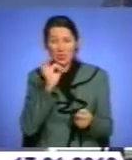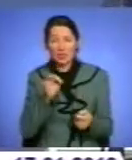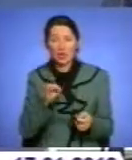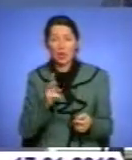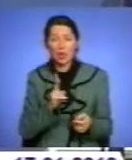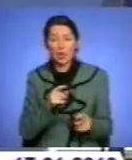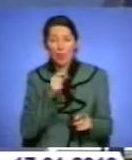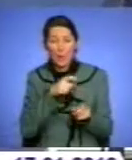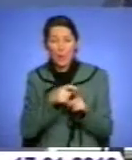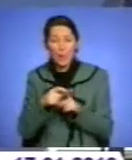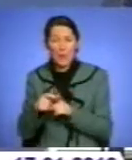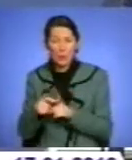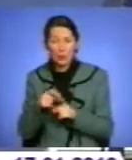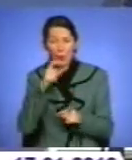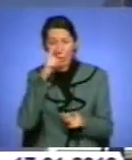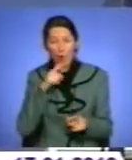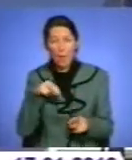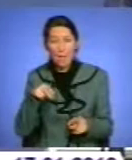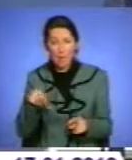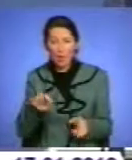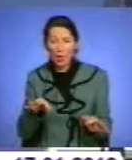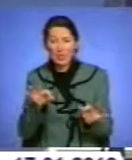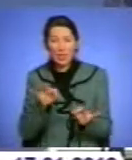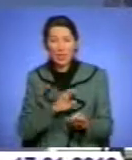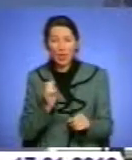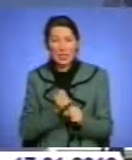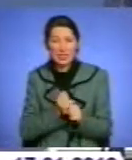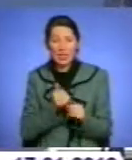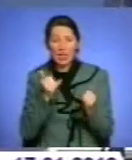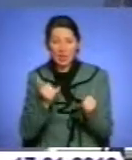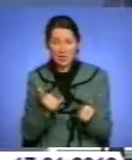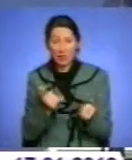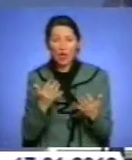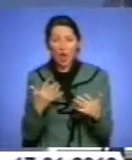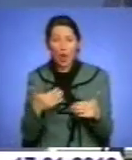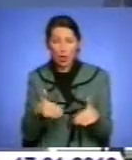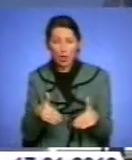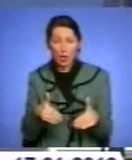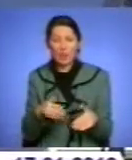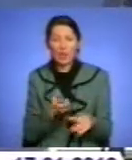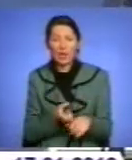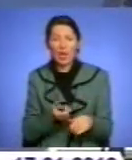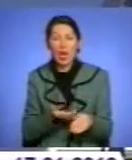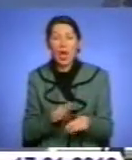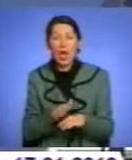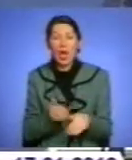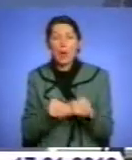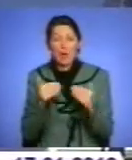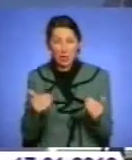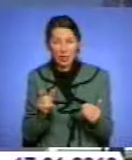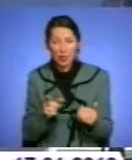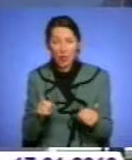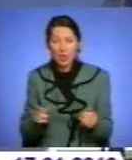какое-то плохое слово и пошел, и ничего не сделал, то сегодня уже большинство напишут